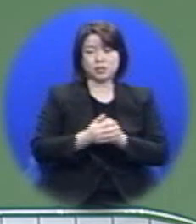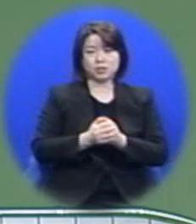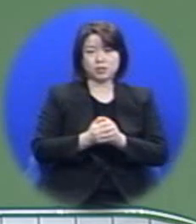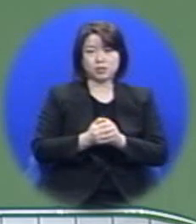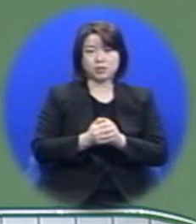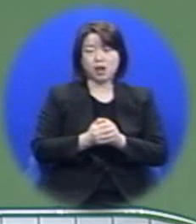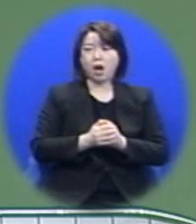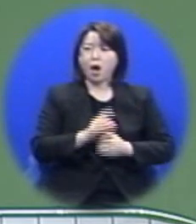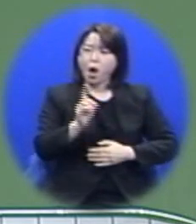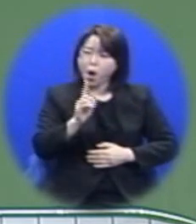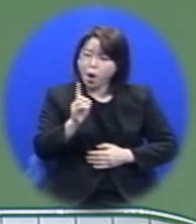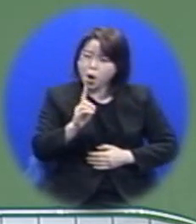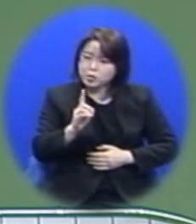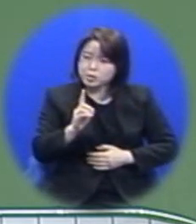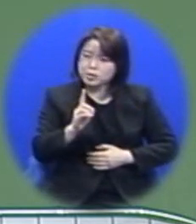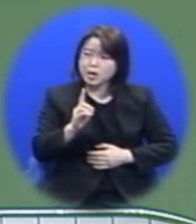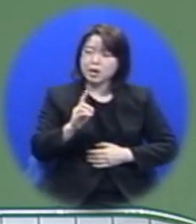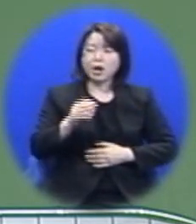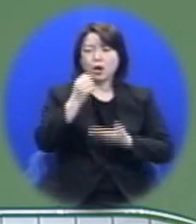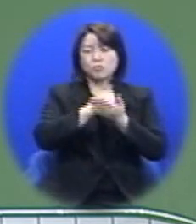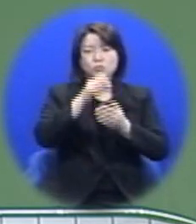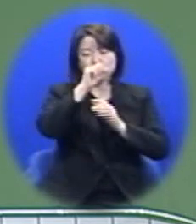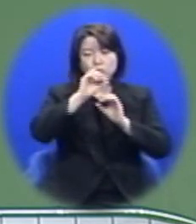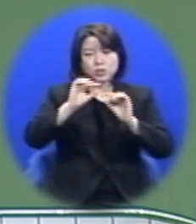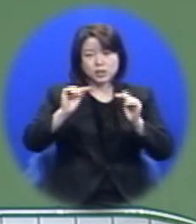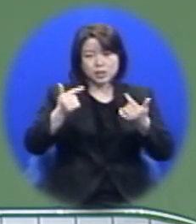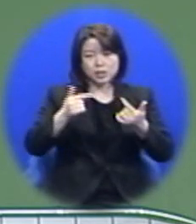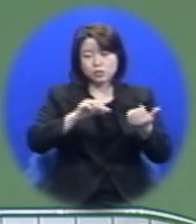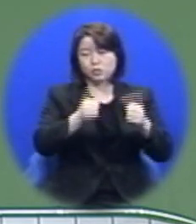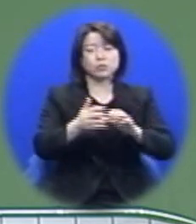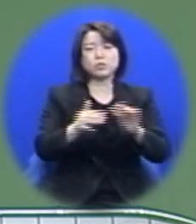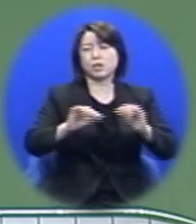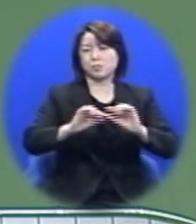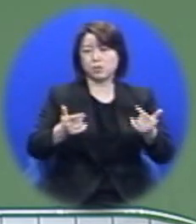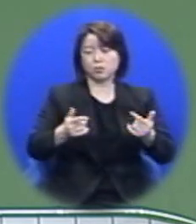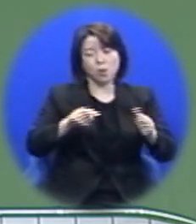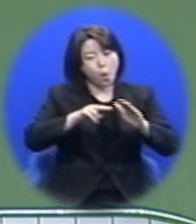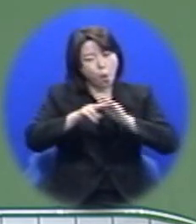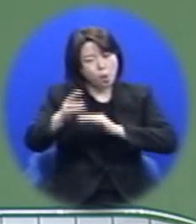하다가 순교한 사람이 아닙니다. 도망가다가 그가 죽은 사람도 아닙니다.